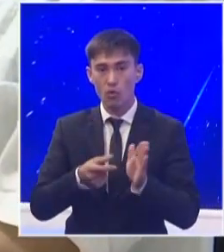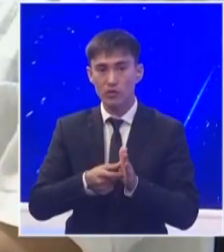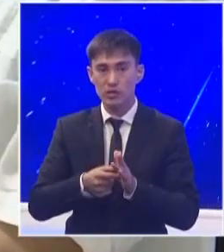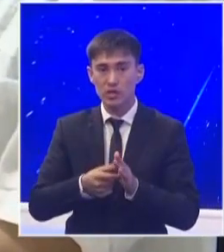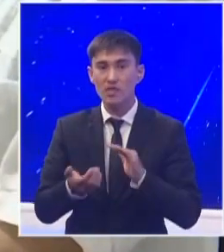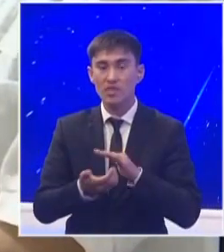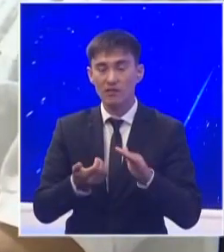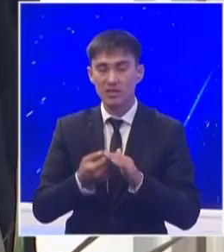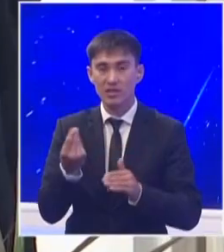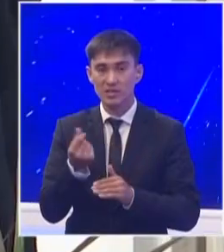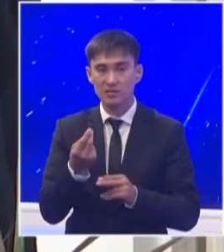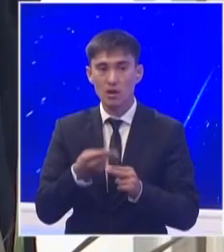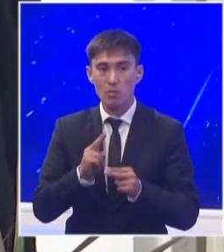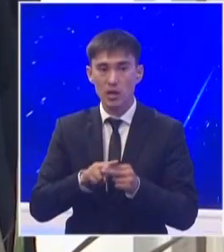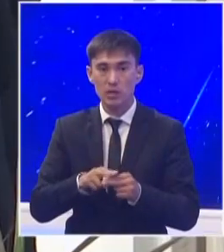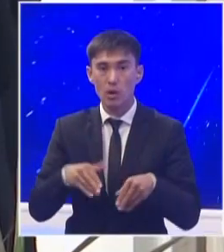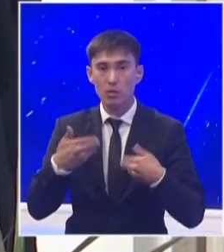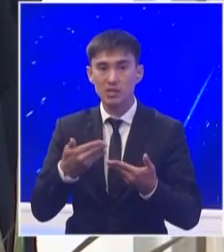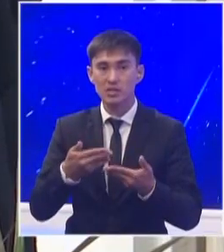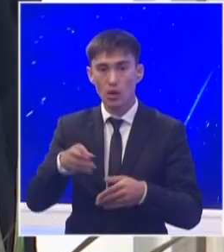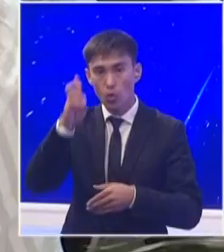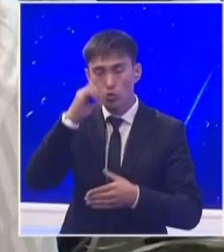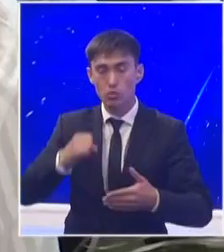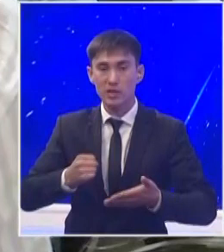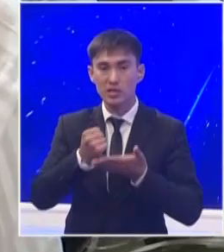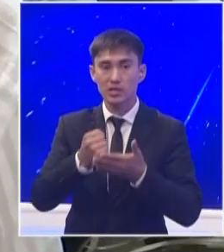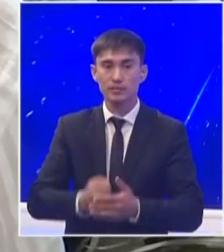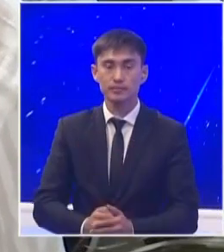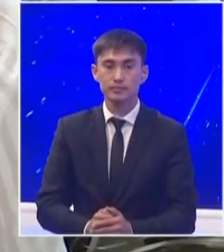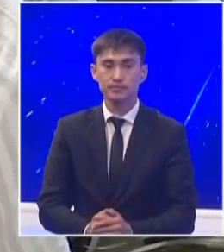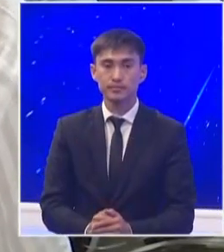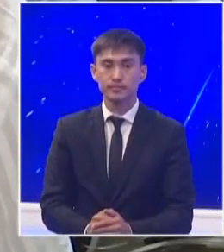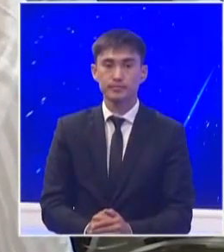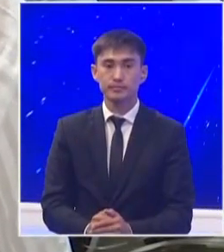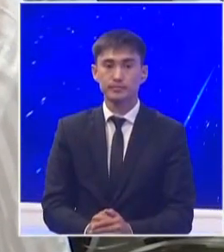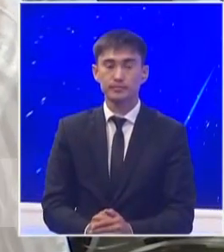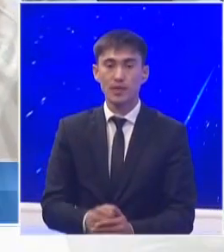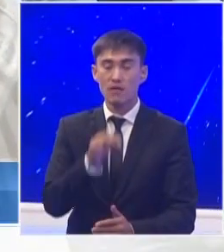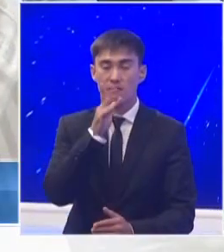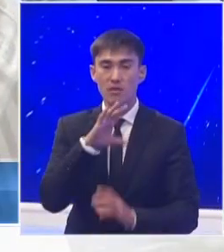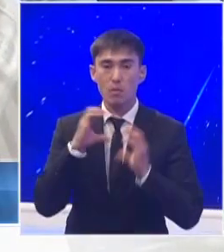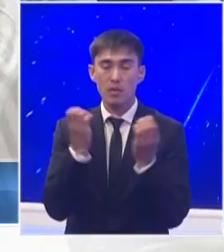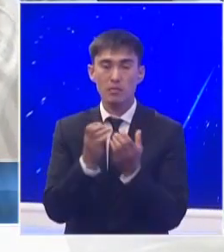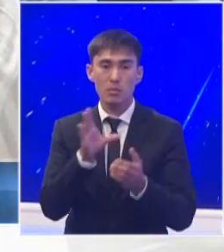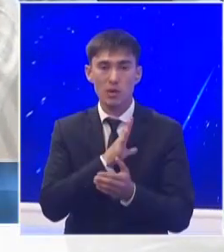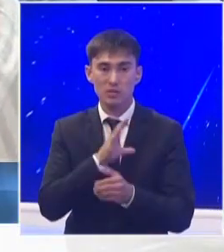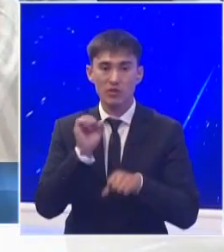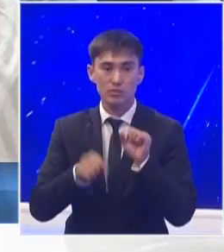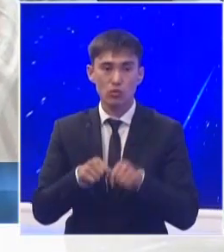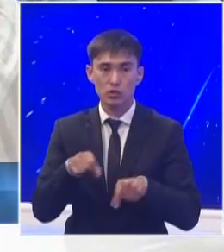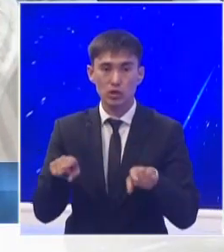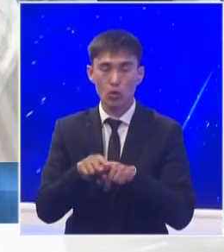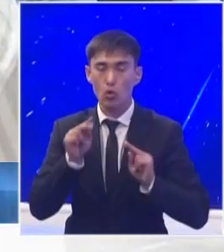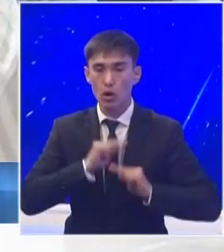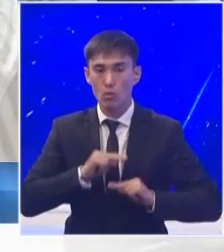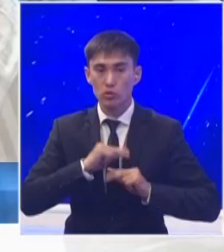ей не хватало средств, поэтому обратилась за господдержкой. Во время пандемии появилась возможность для такой